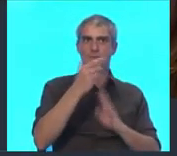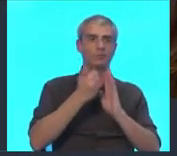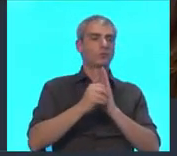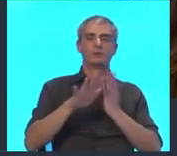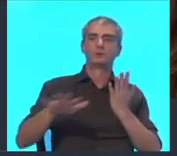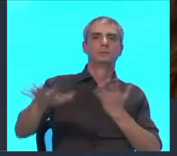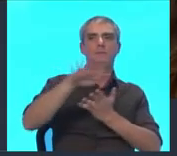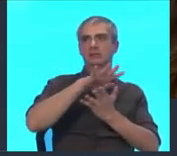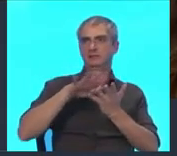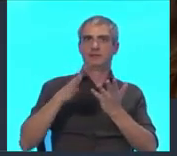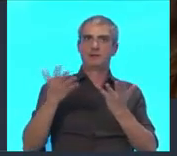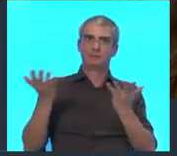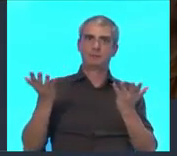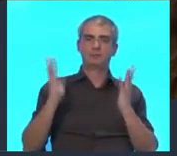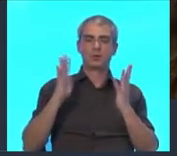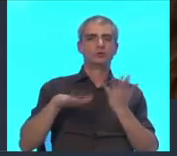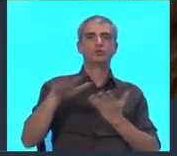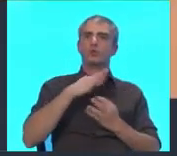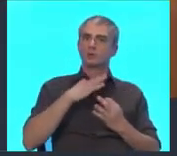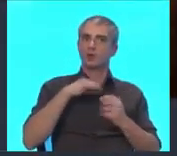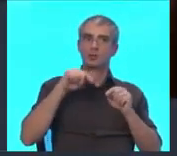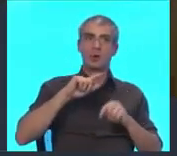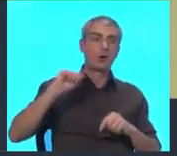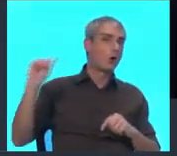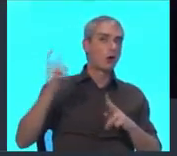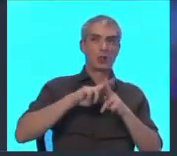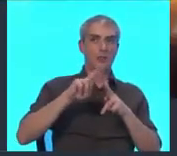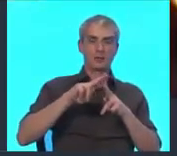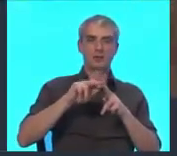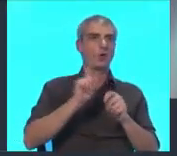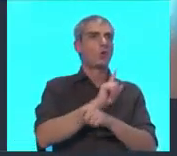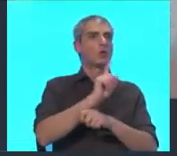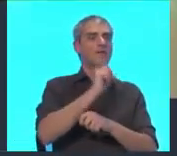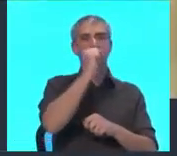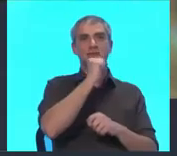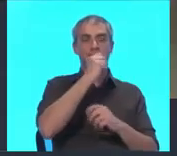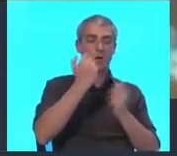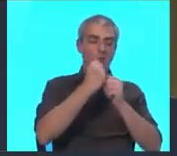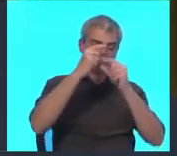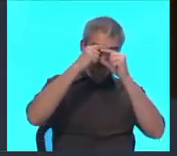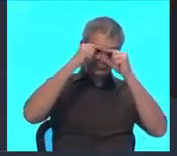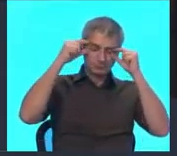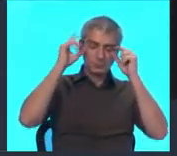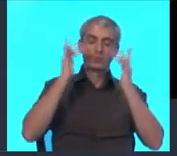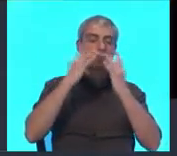מאוד... השכונה שלנו פה, כל נתניה. בתקופה שבה זמר מכסה את עיניו מול קהל נשי,